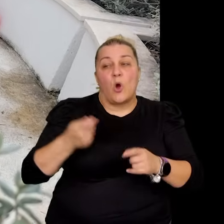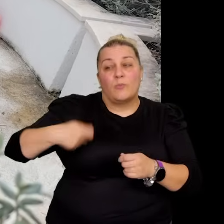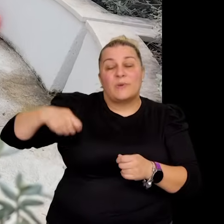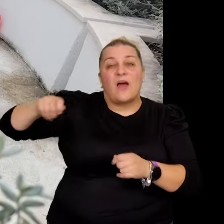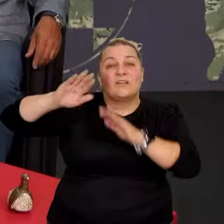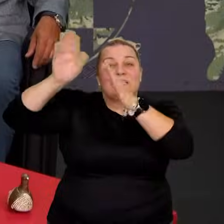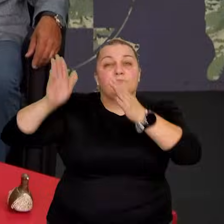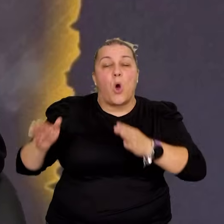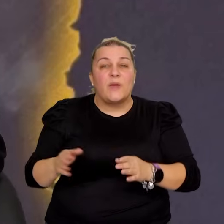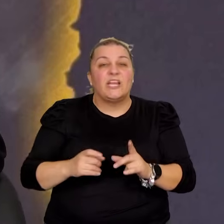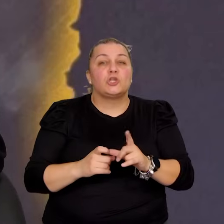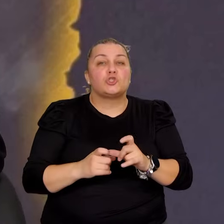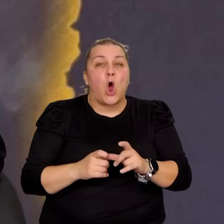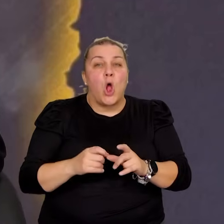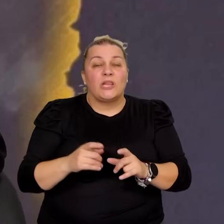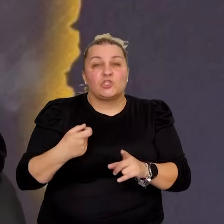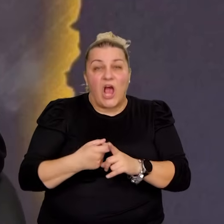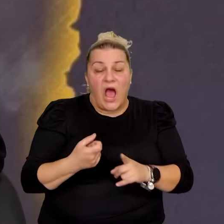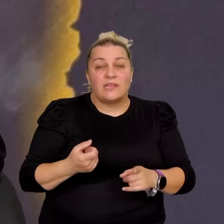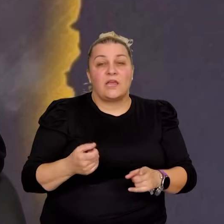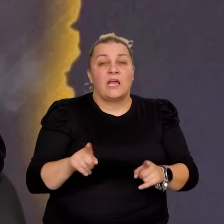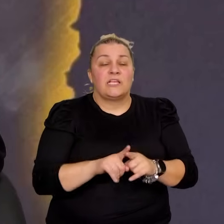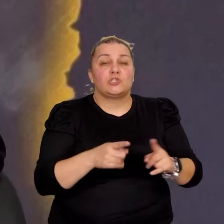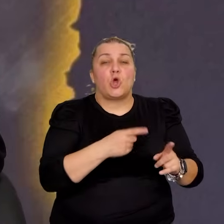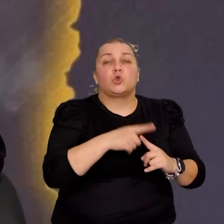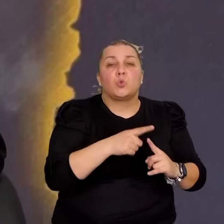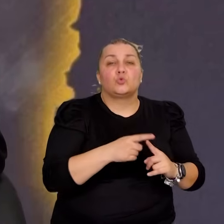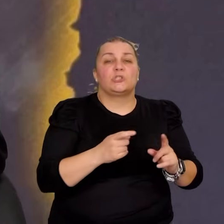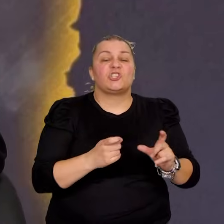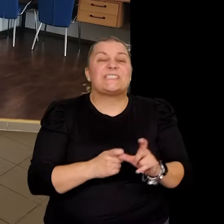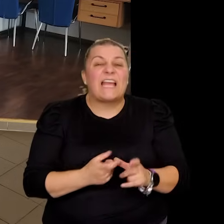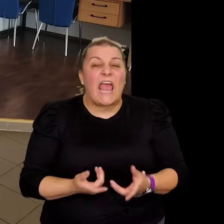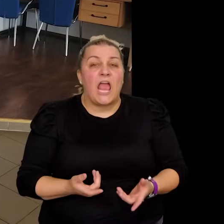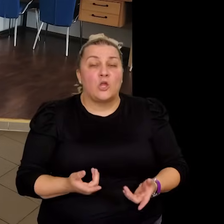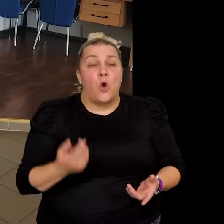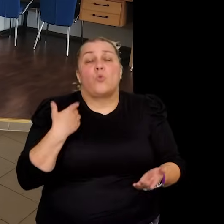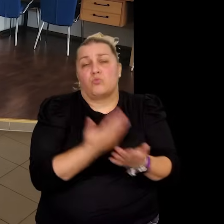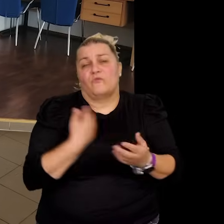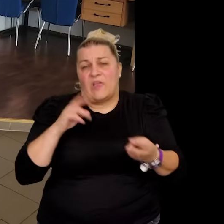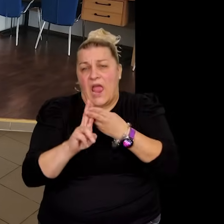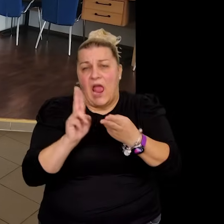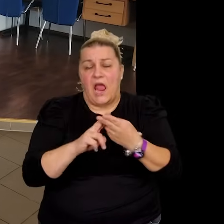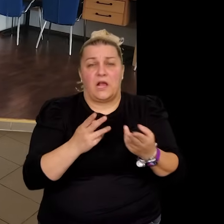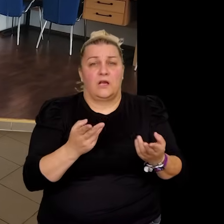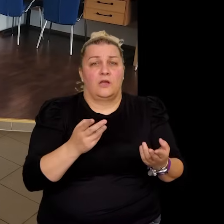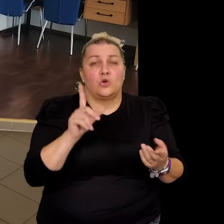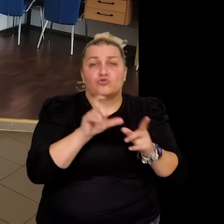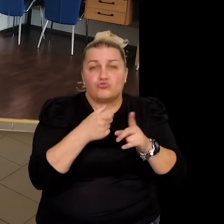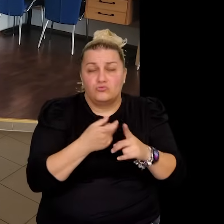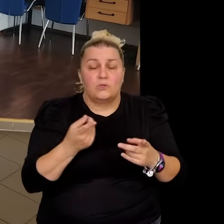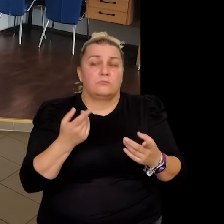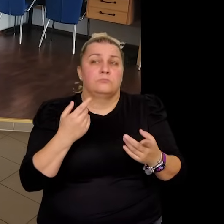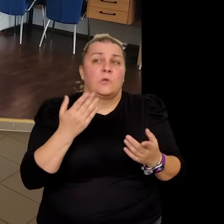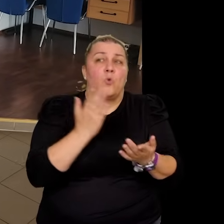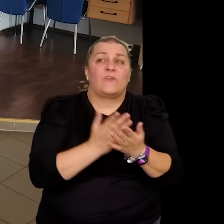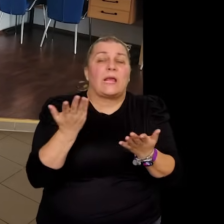radio spomenik sa gospodinom Turudićem, sa Skejom, sa Čukom. Kad se vidimo, vidimo se na nekim obilježanjima,